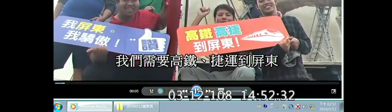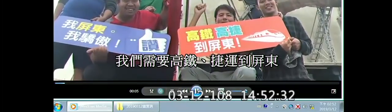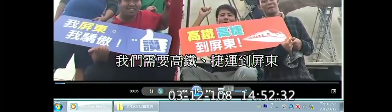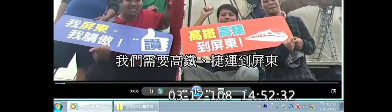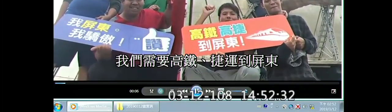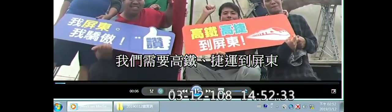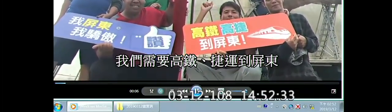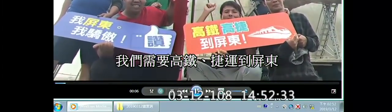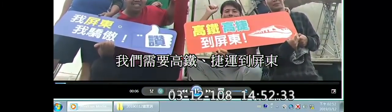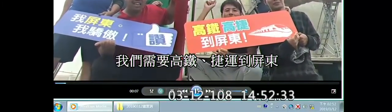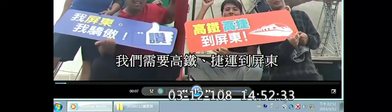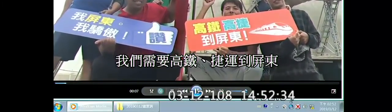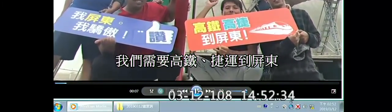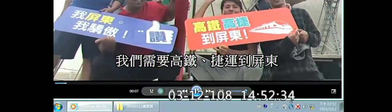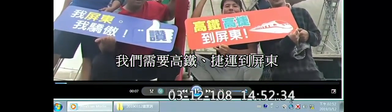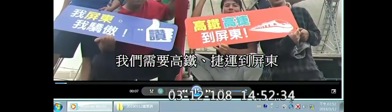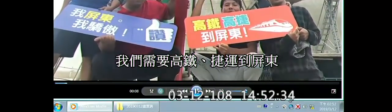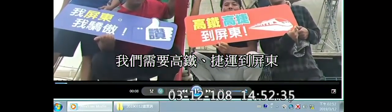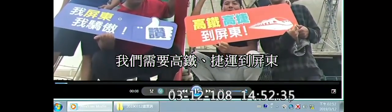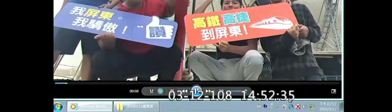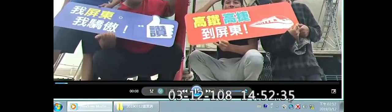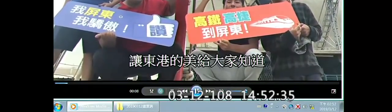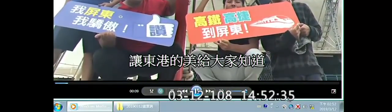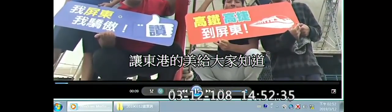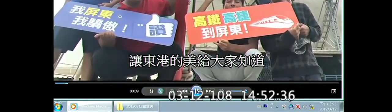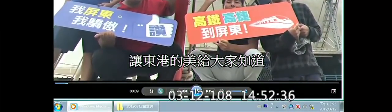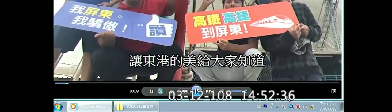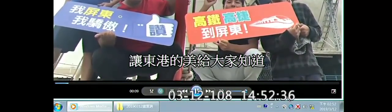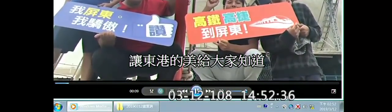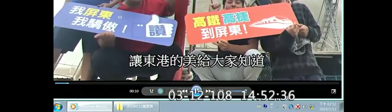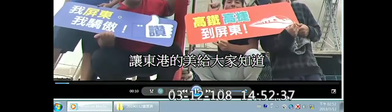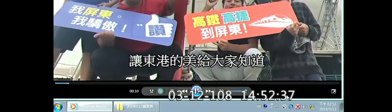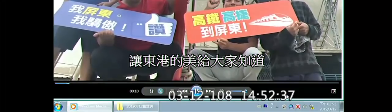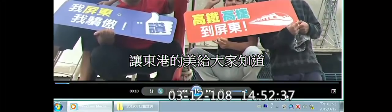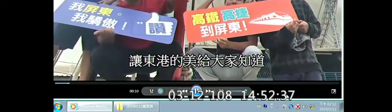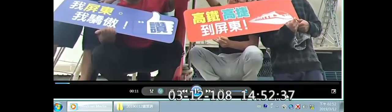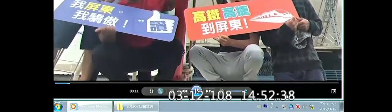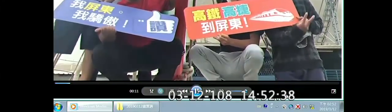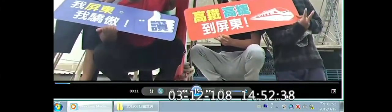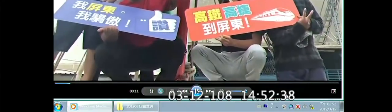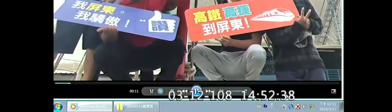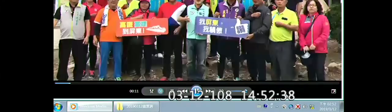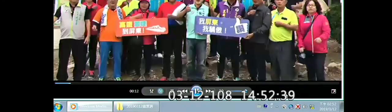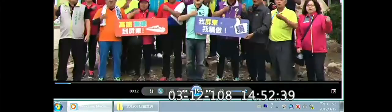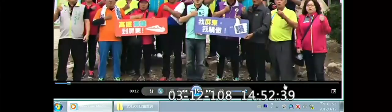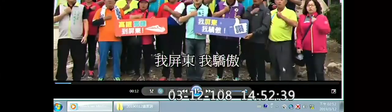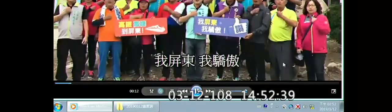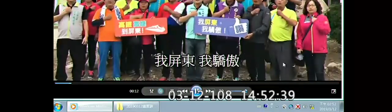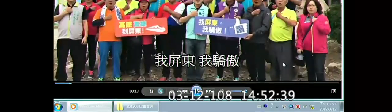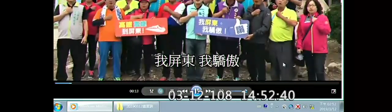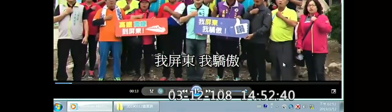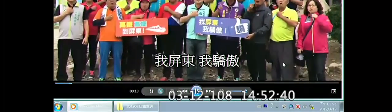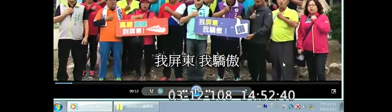阮需要高铁捷运到屏东，予东港的水通人知。耶！